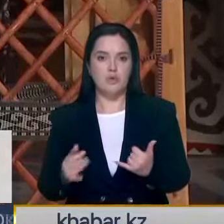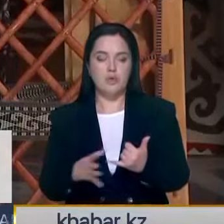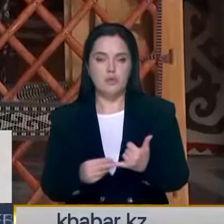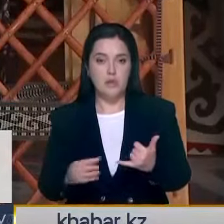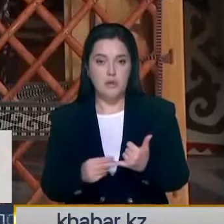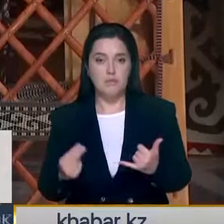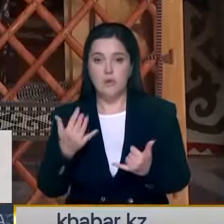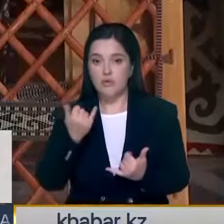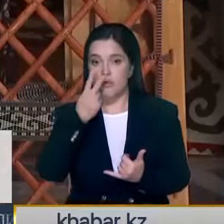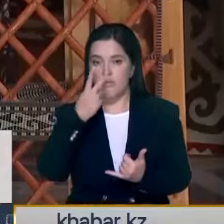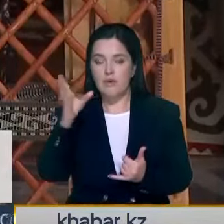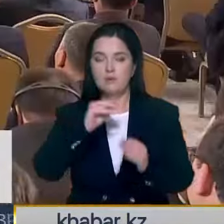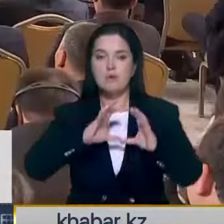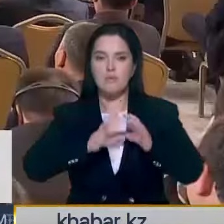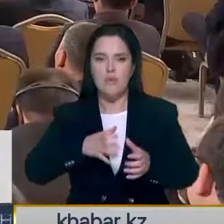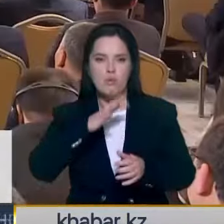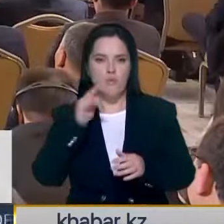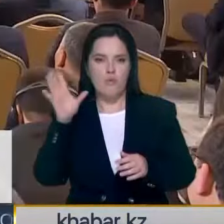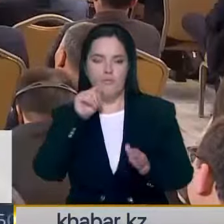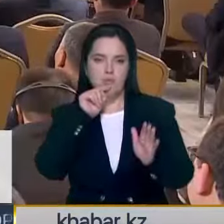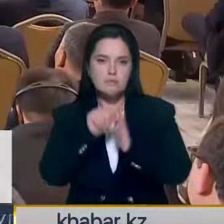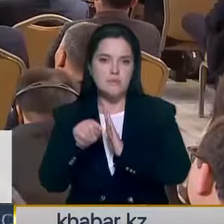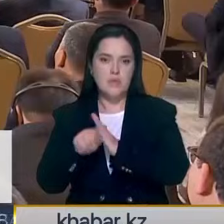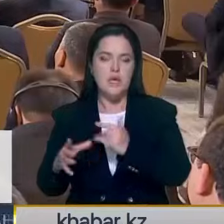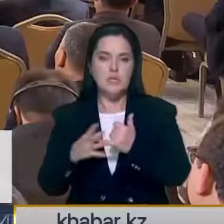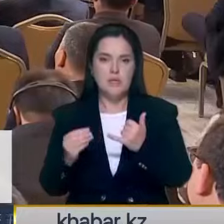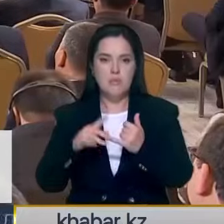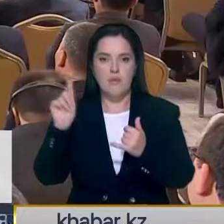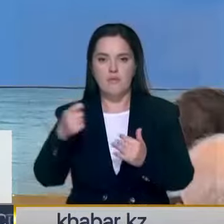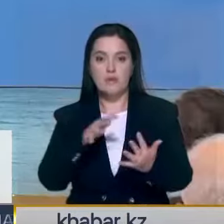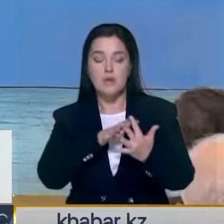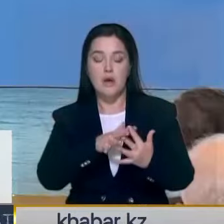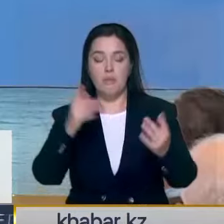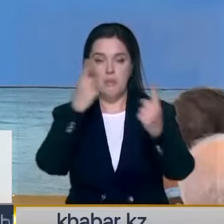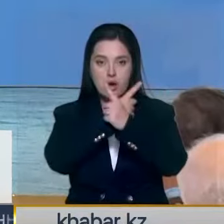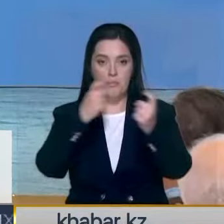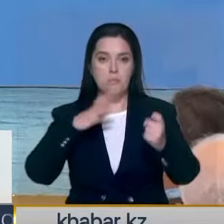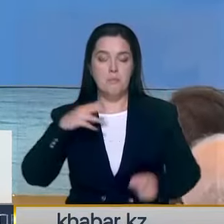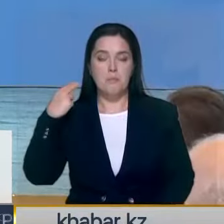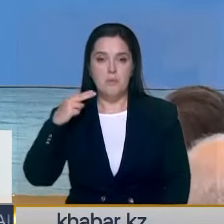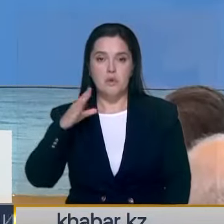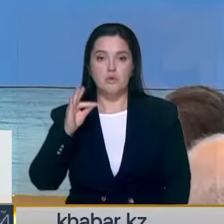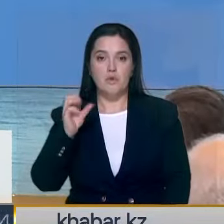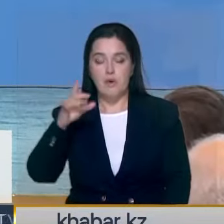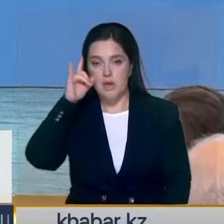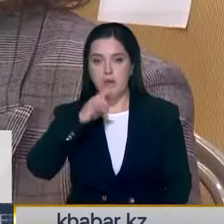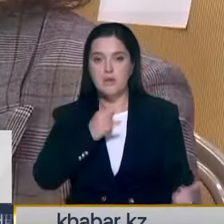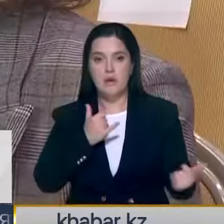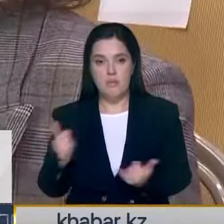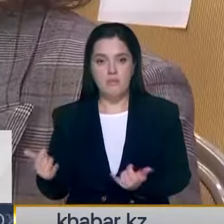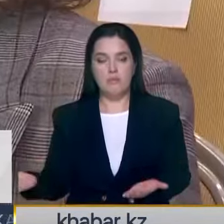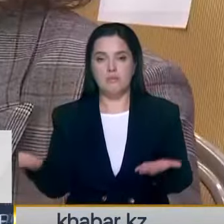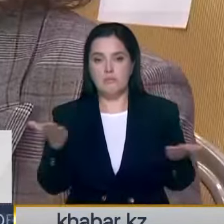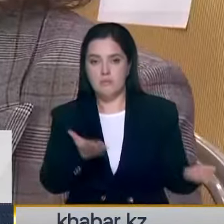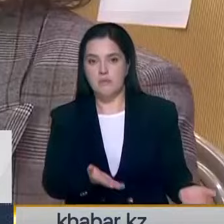территориальная целостность - это не пустые слова президент напомнил участникам форума о том что Казахстан предоставил площадку для заключения ядерной